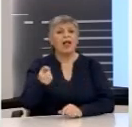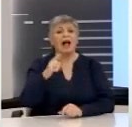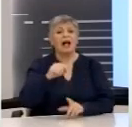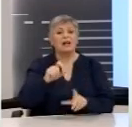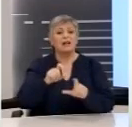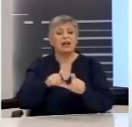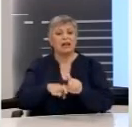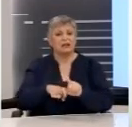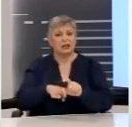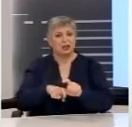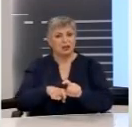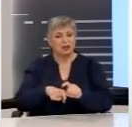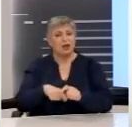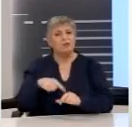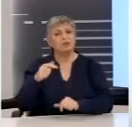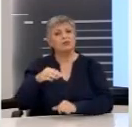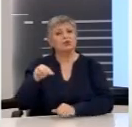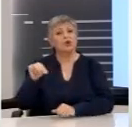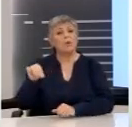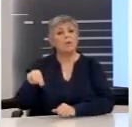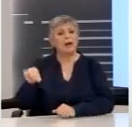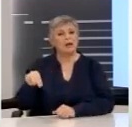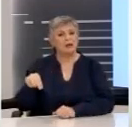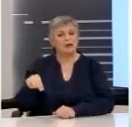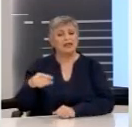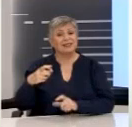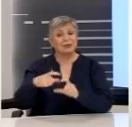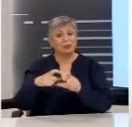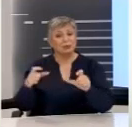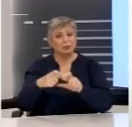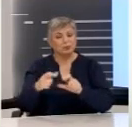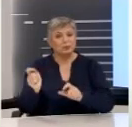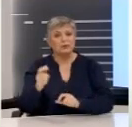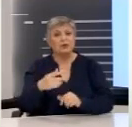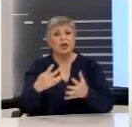πάλι συμφερόντων κυρίου Μπαϊρακτάρη, 90.000 εμβάσματα.